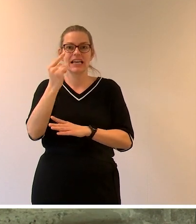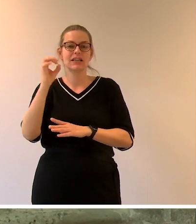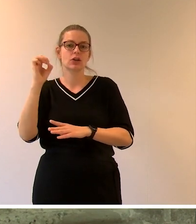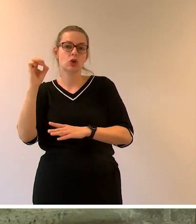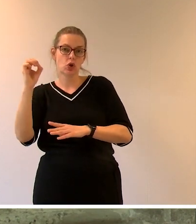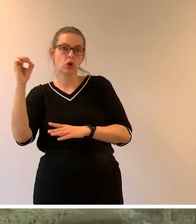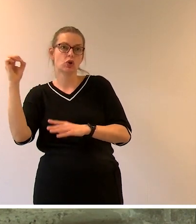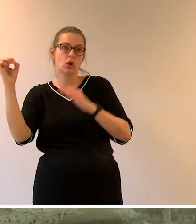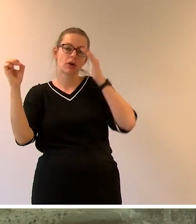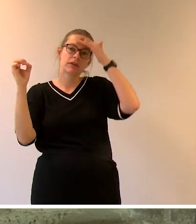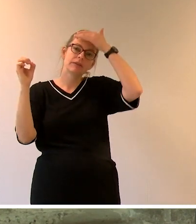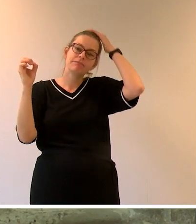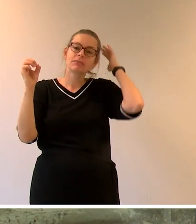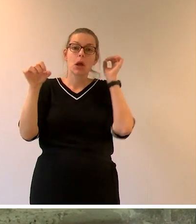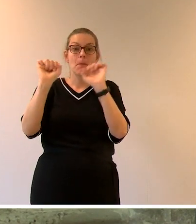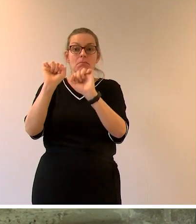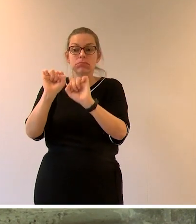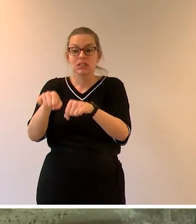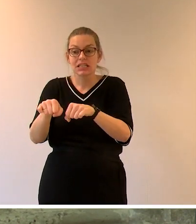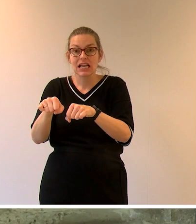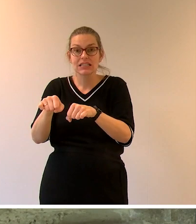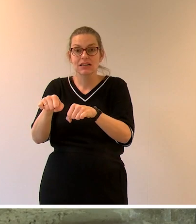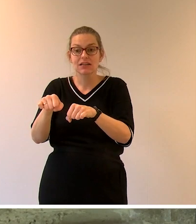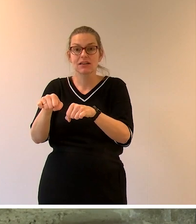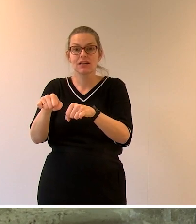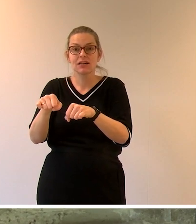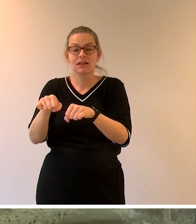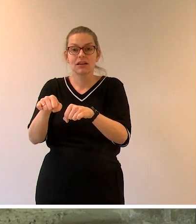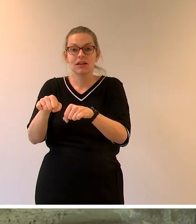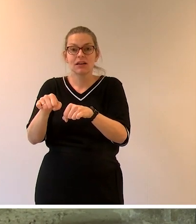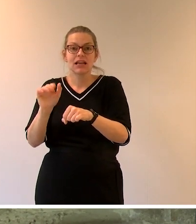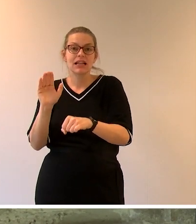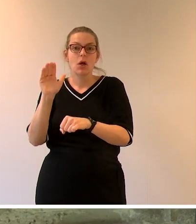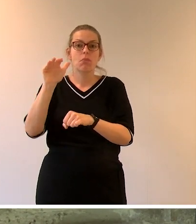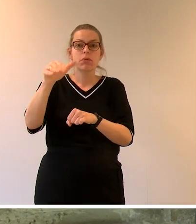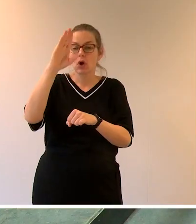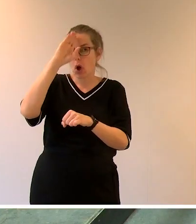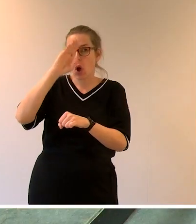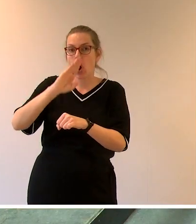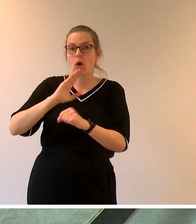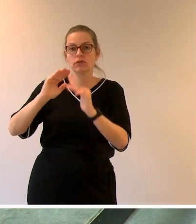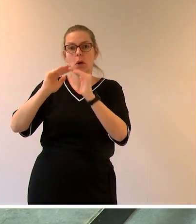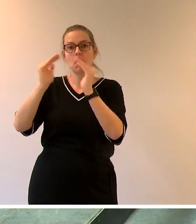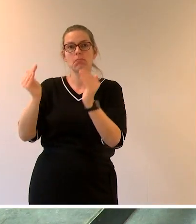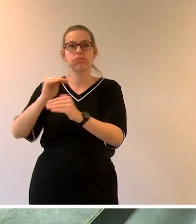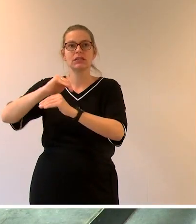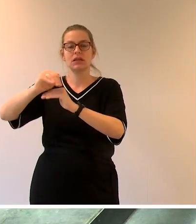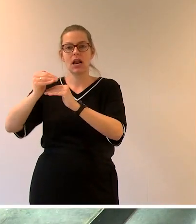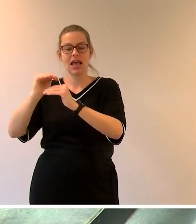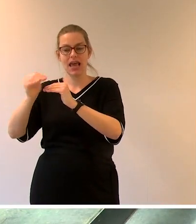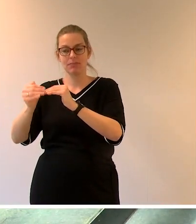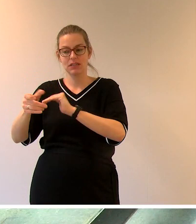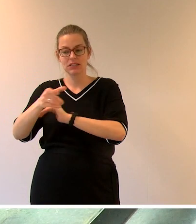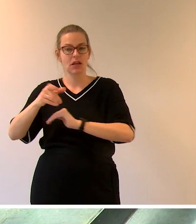1100, waarin de beslissende stap werd gezet in het bruggenhoofd Bethlehem, de stad